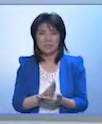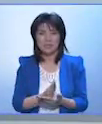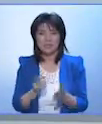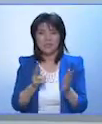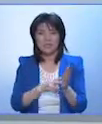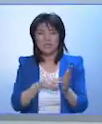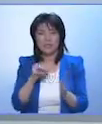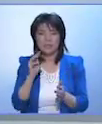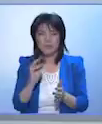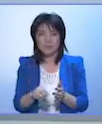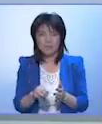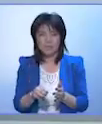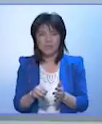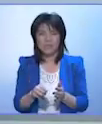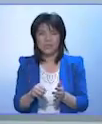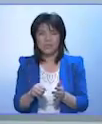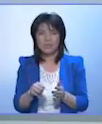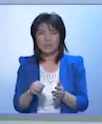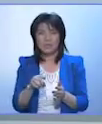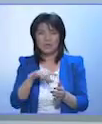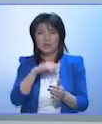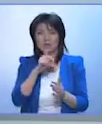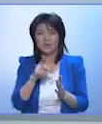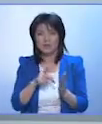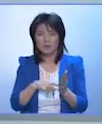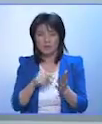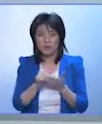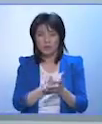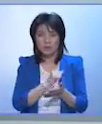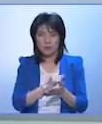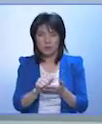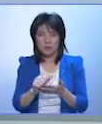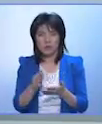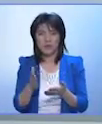7 мың орындау парағы бойынша құжаттар